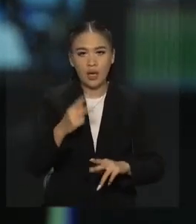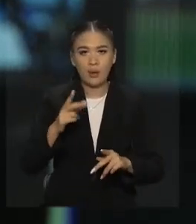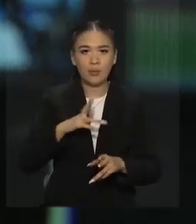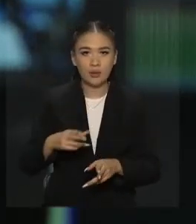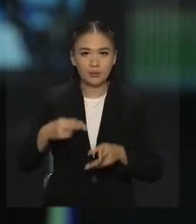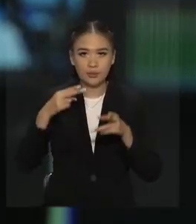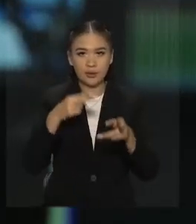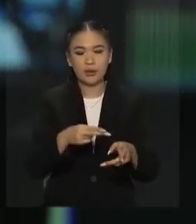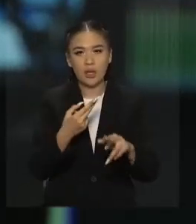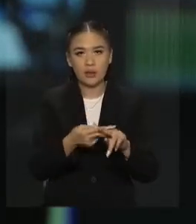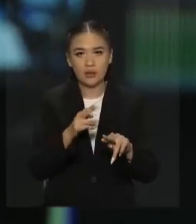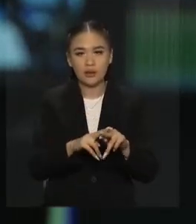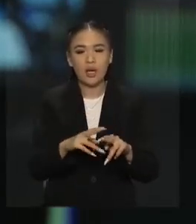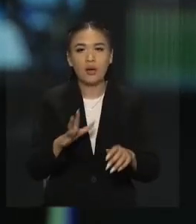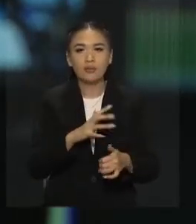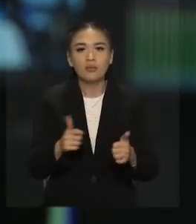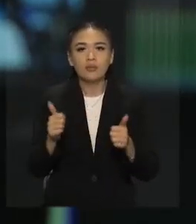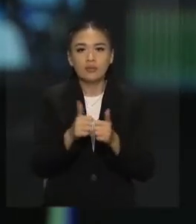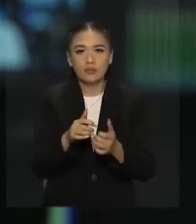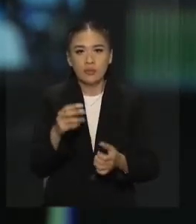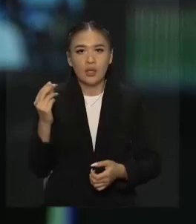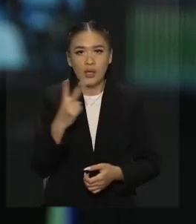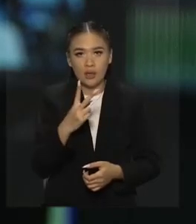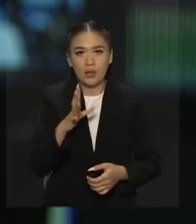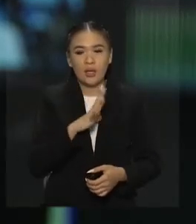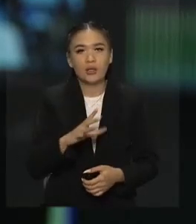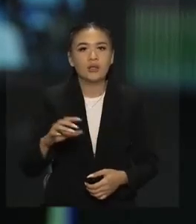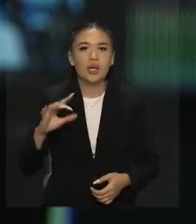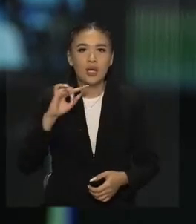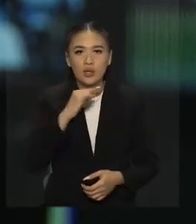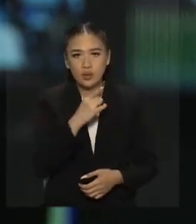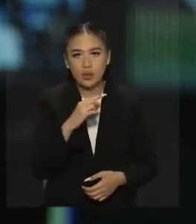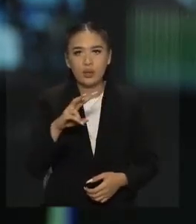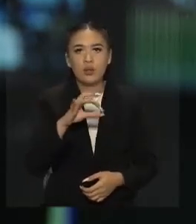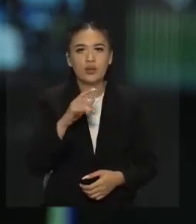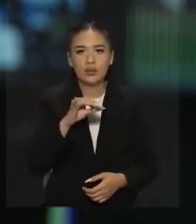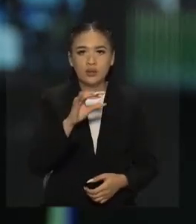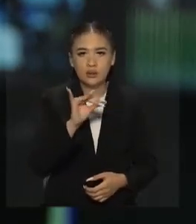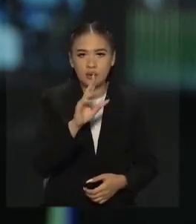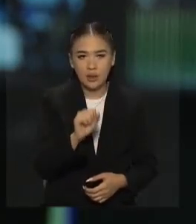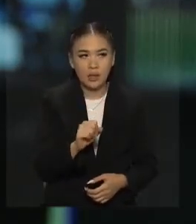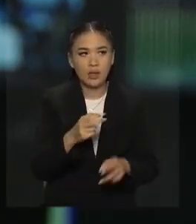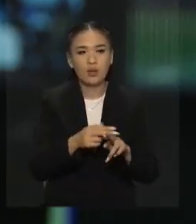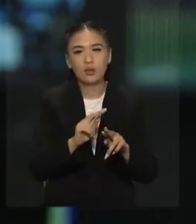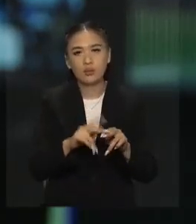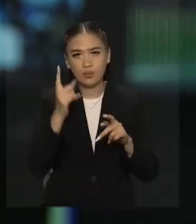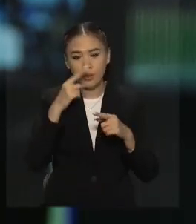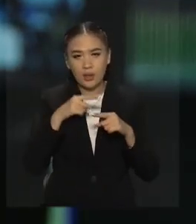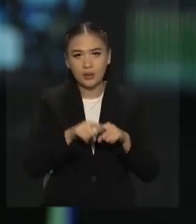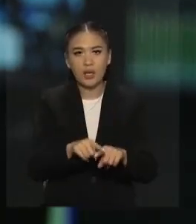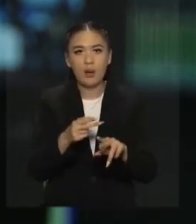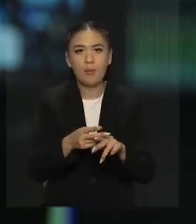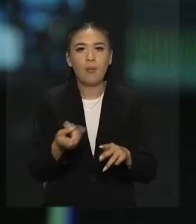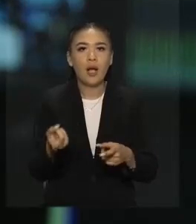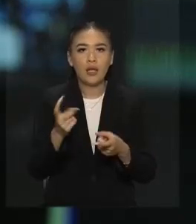мемлекеттік деңгейде мәміле жасалды. Енді екі ел сауда экономикалық, көлік-логистикалық, инвестициялық және гуманитарлық бағыттарда